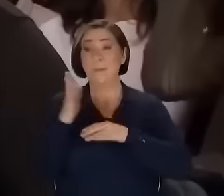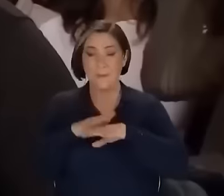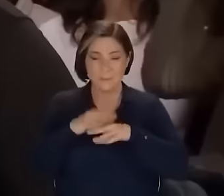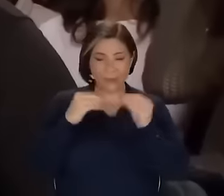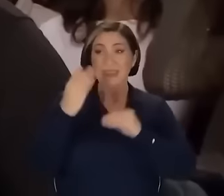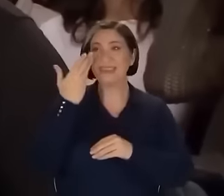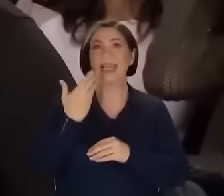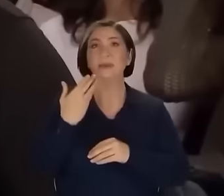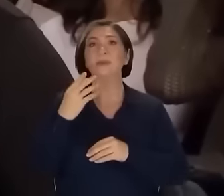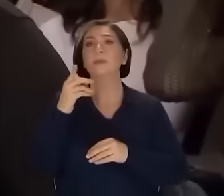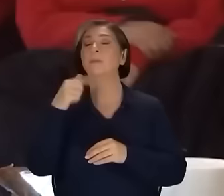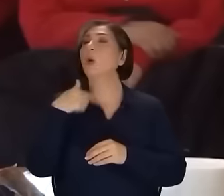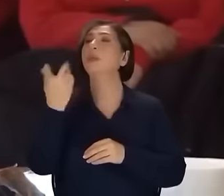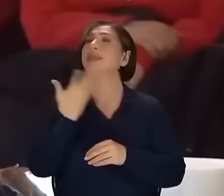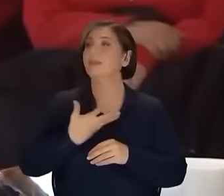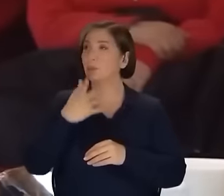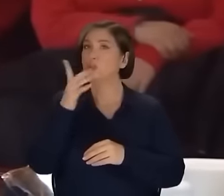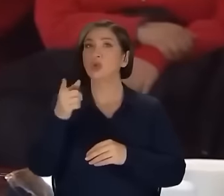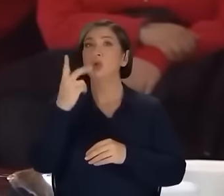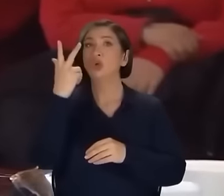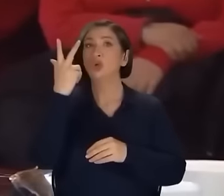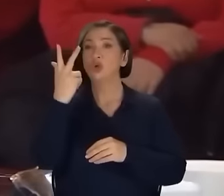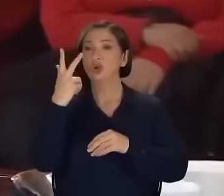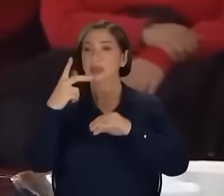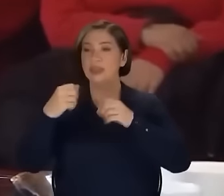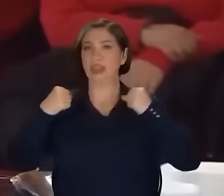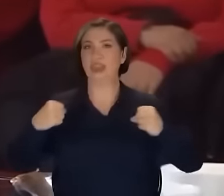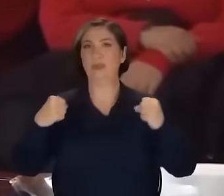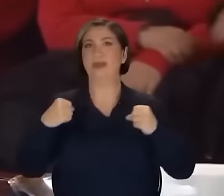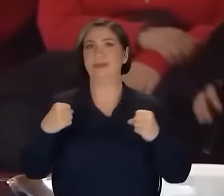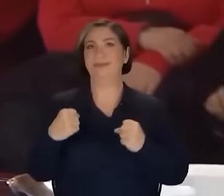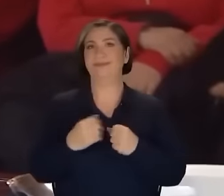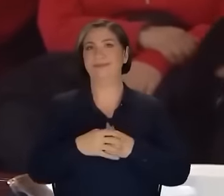Ne yapayım seyredeyim falan. O şeyi çok sevdim. Üç hipster şişman.